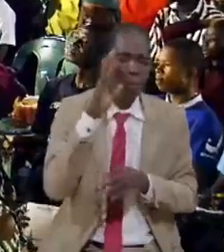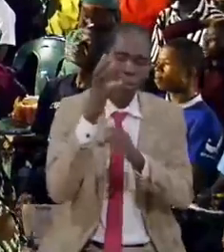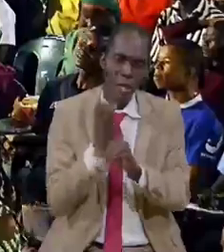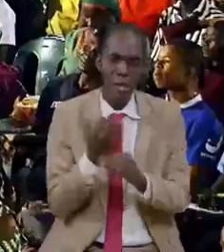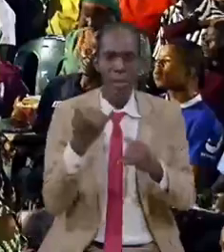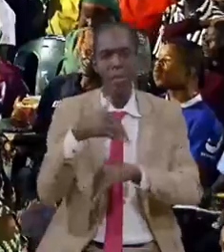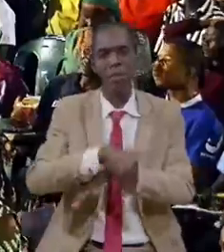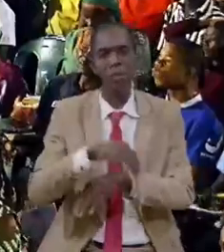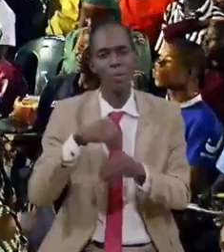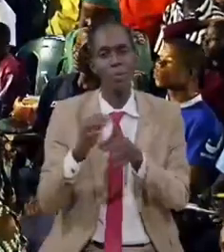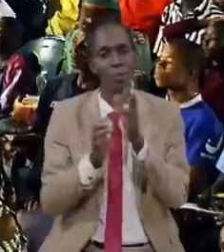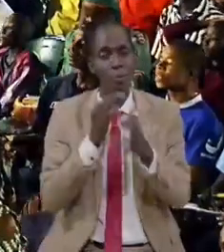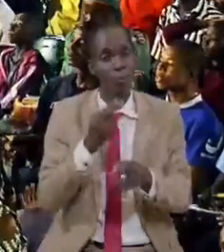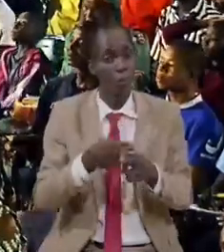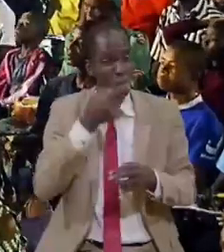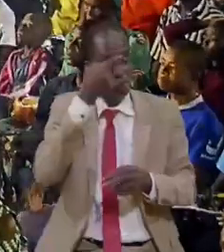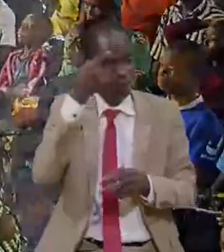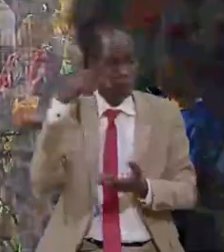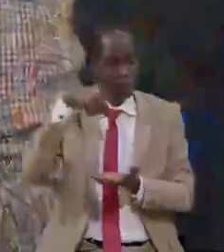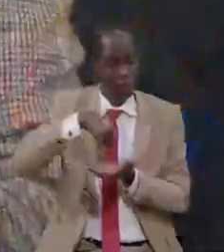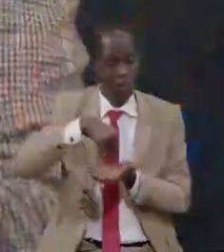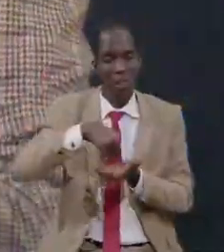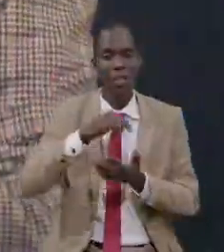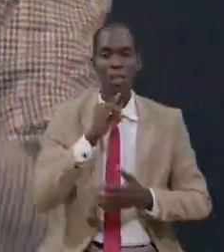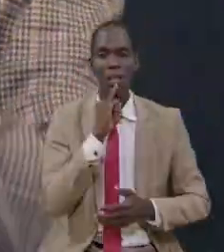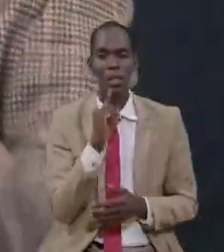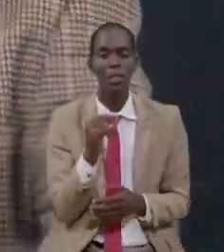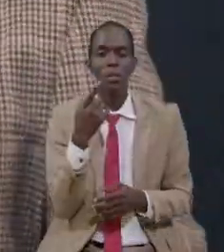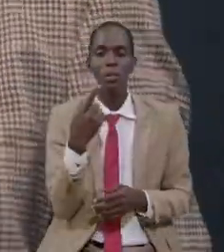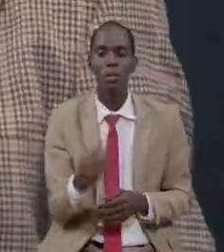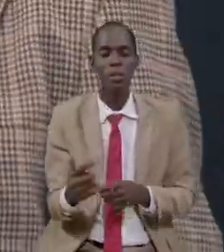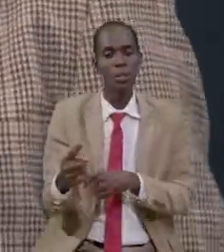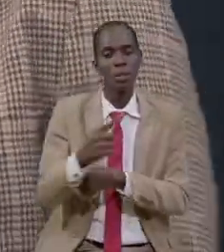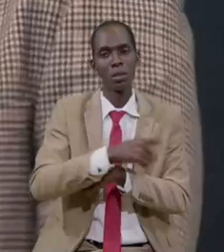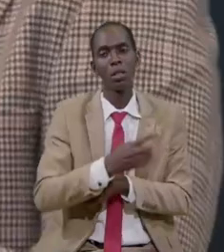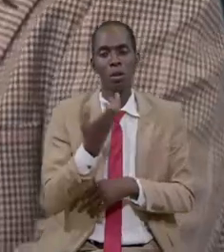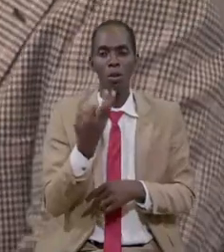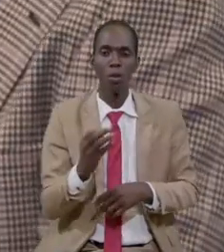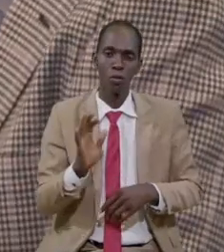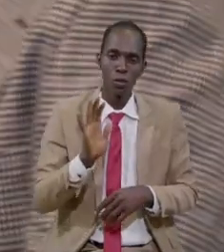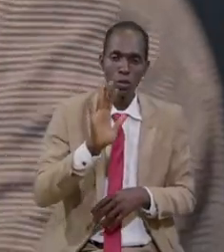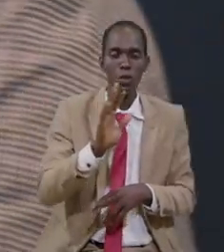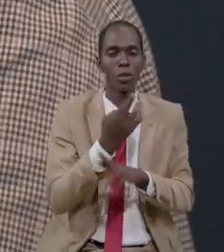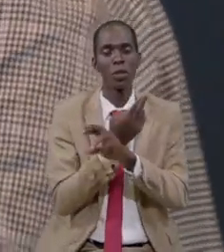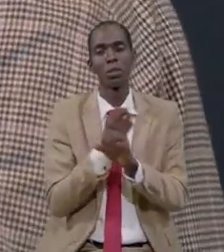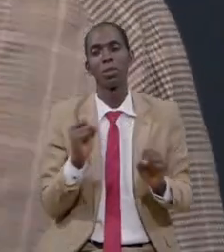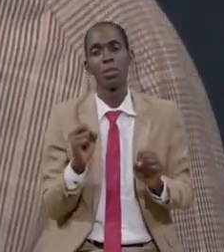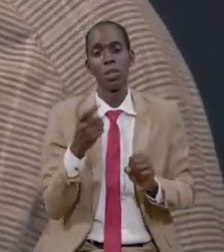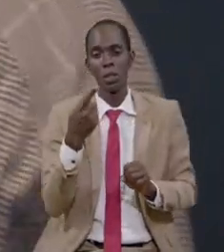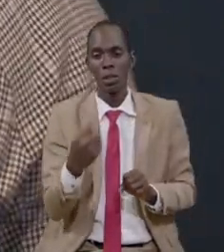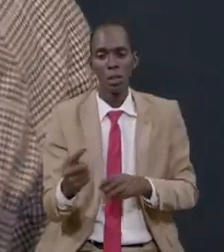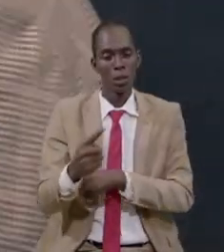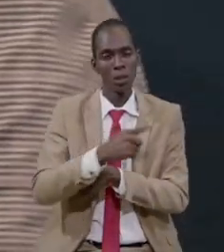soir. Parce que voici le jour de ta rédemption, le jour